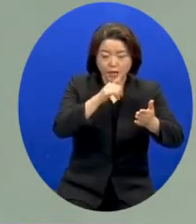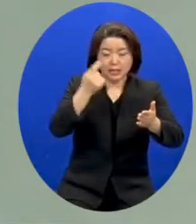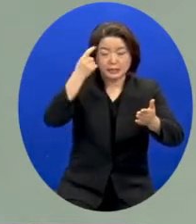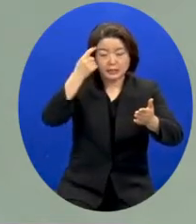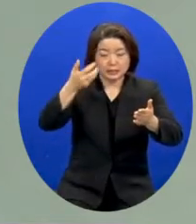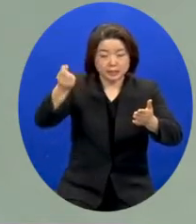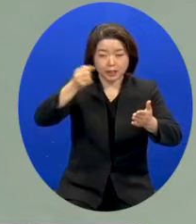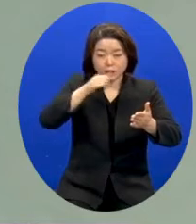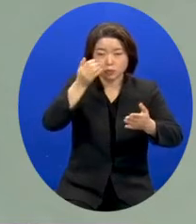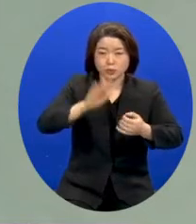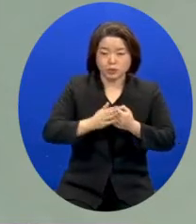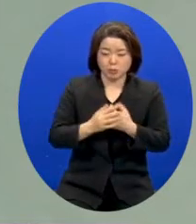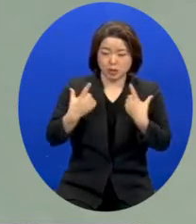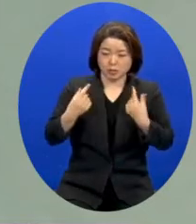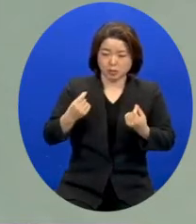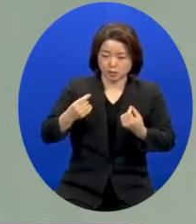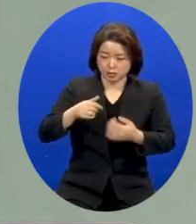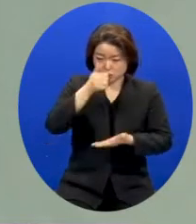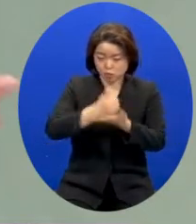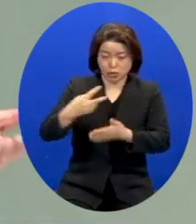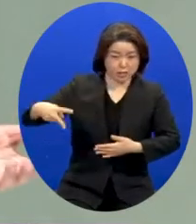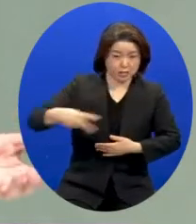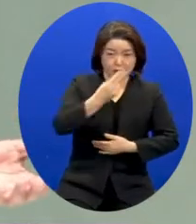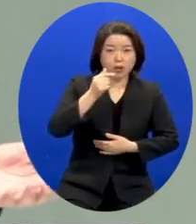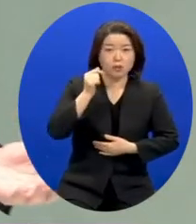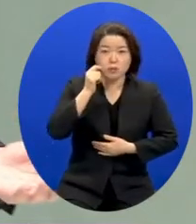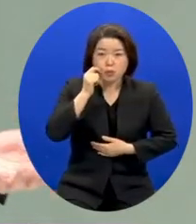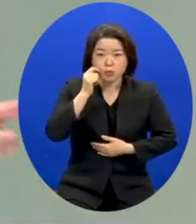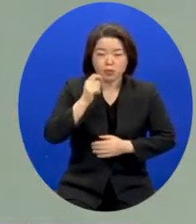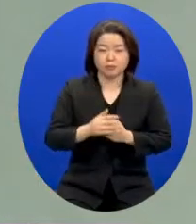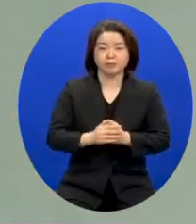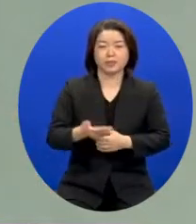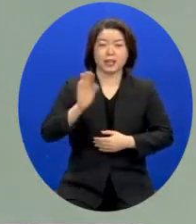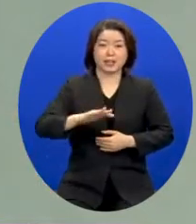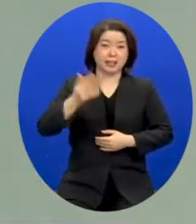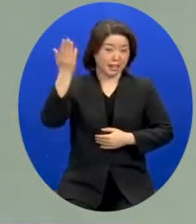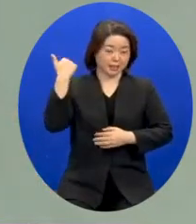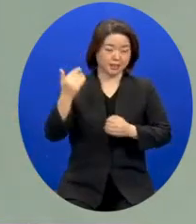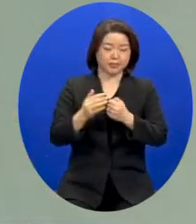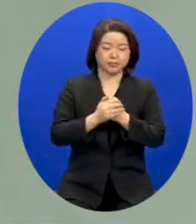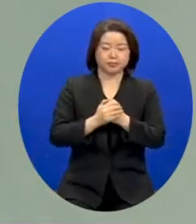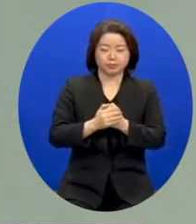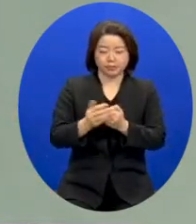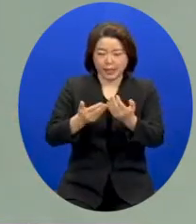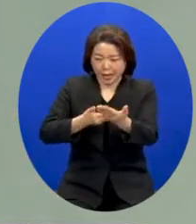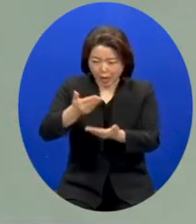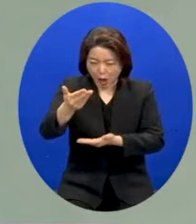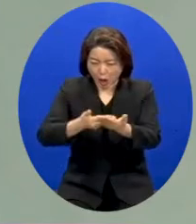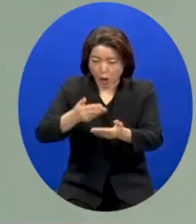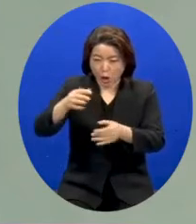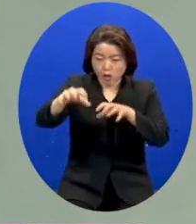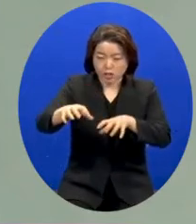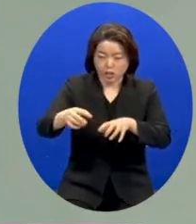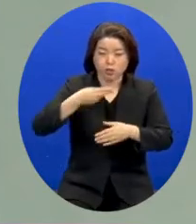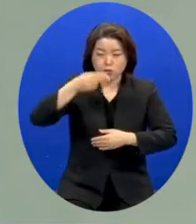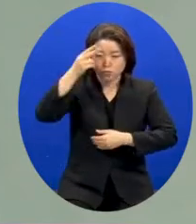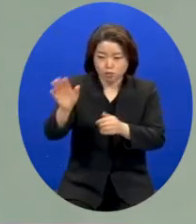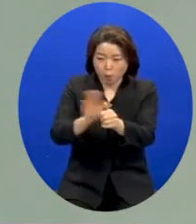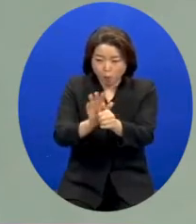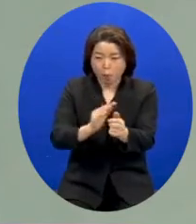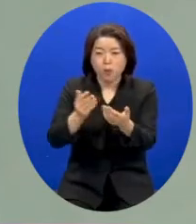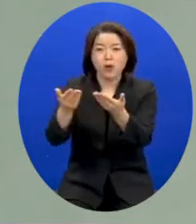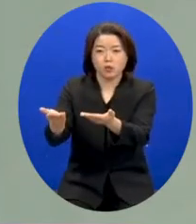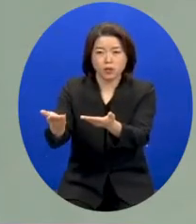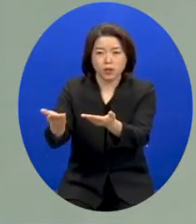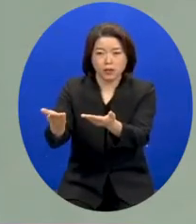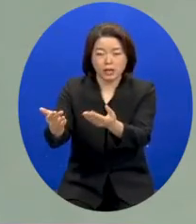죄를 끊지를 못했어요. 그런데 한 번은 거래처와 술 접대를 해야 되는 일이 생겼는데 마음에